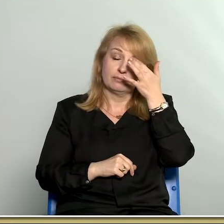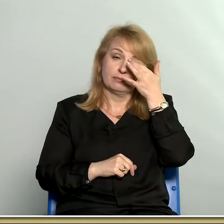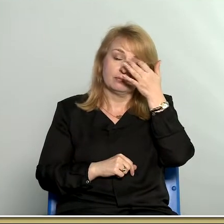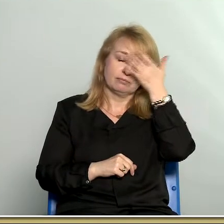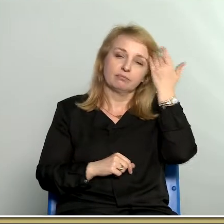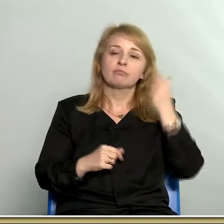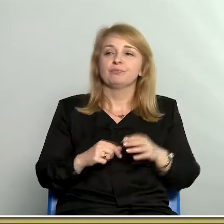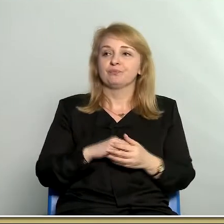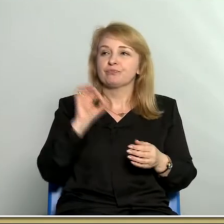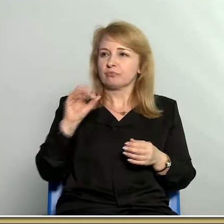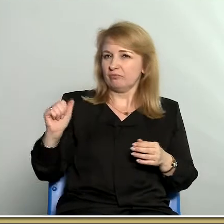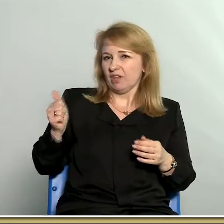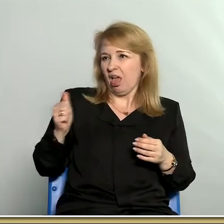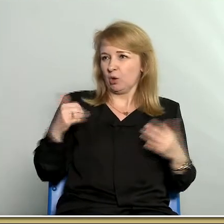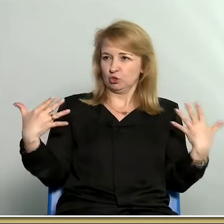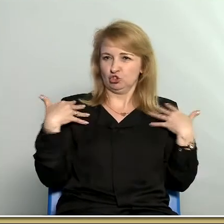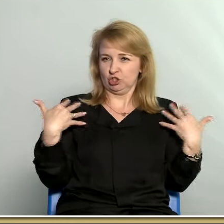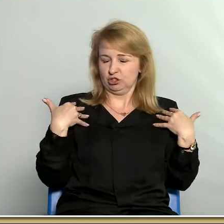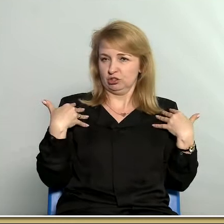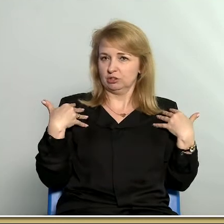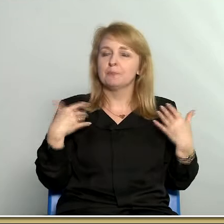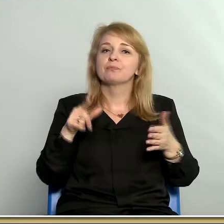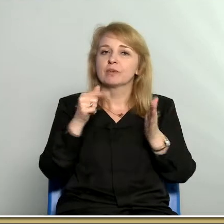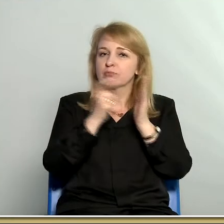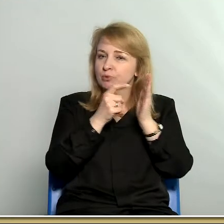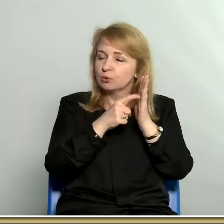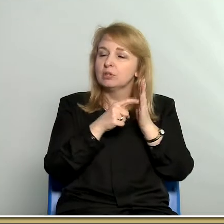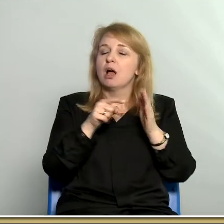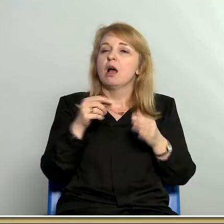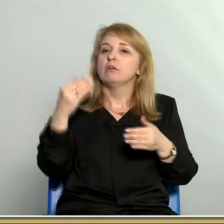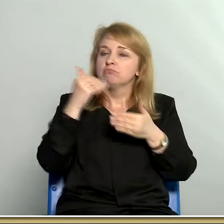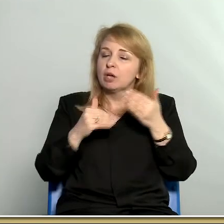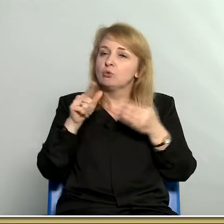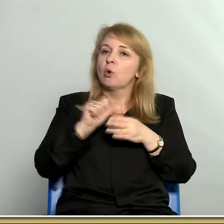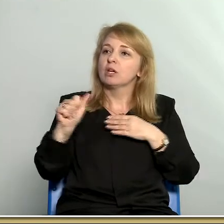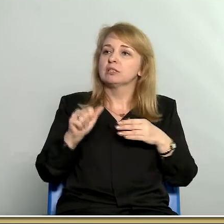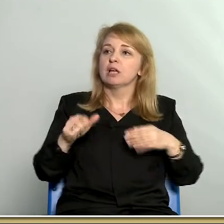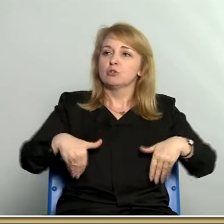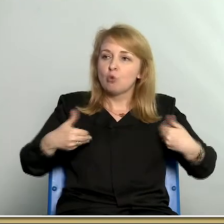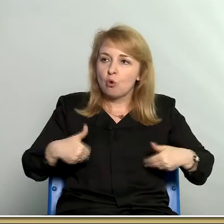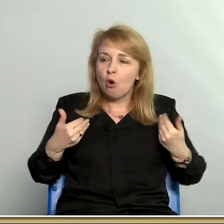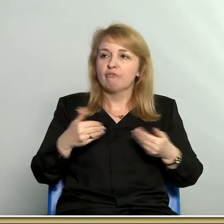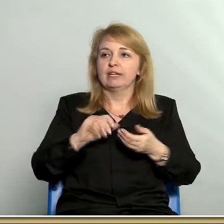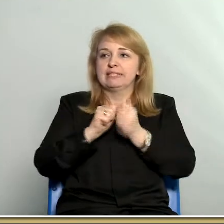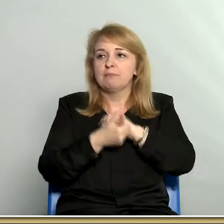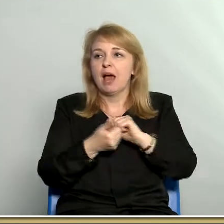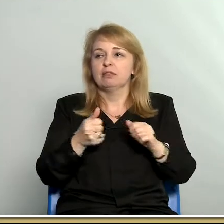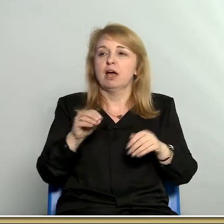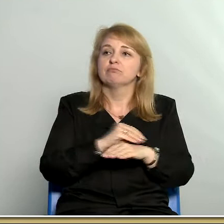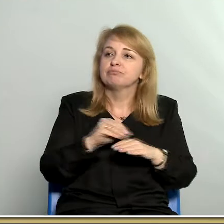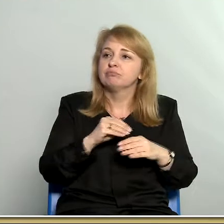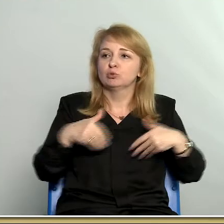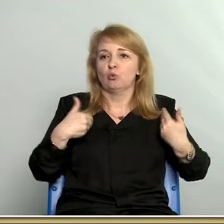Jakość życia, tak nazwaliśmy priorytet, w którym mamy rewitalizację i zdrowie. Jeżeli chodzi o zdrowie, to jest około